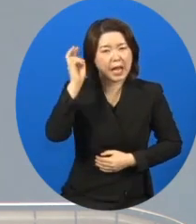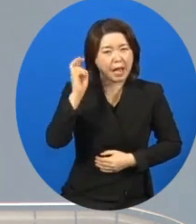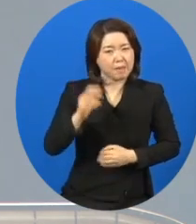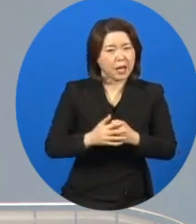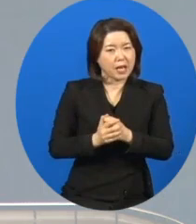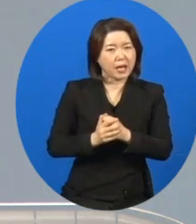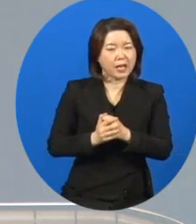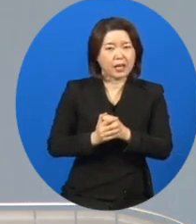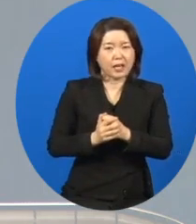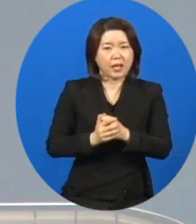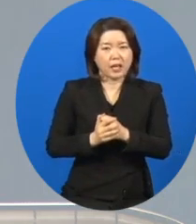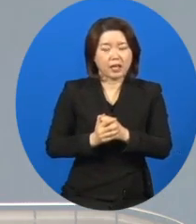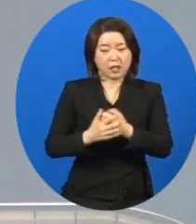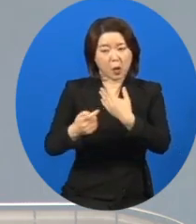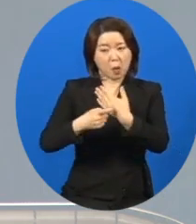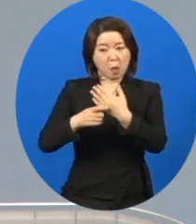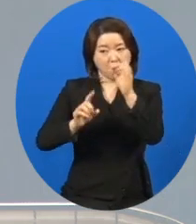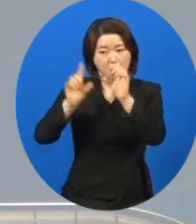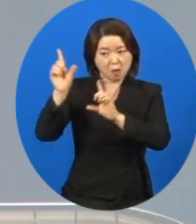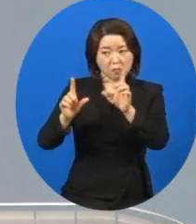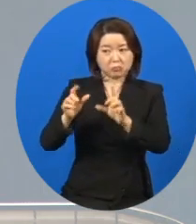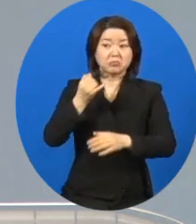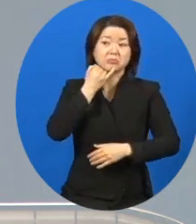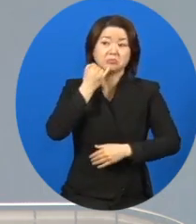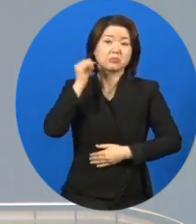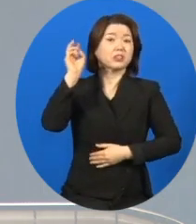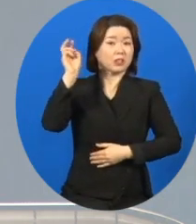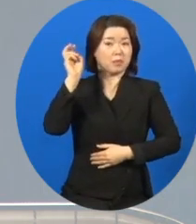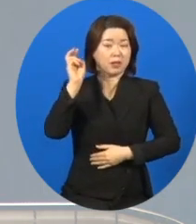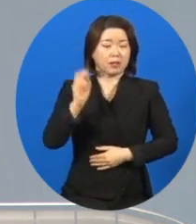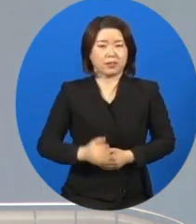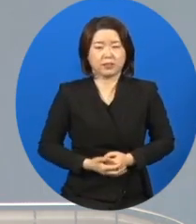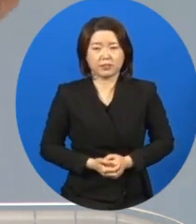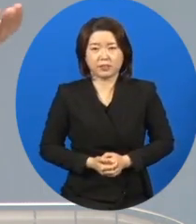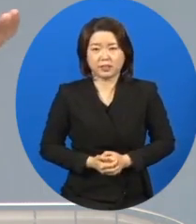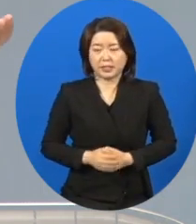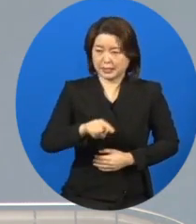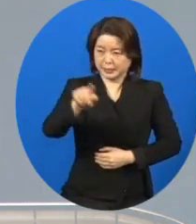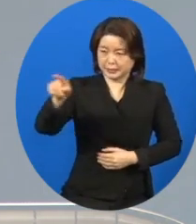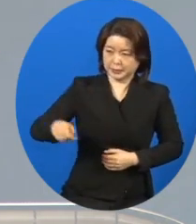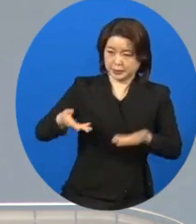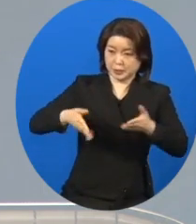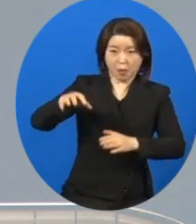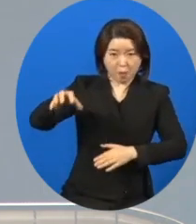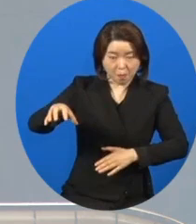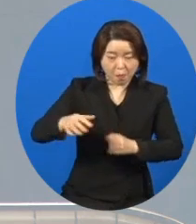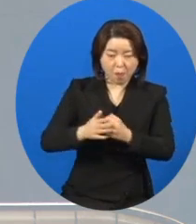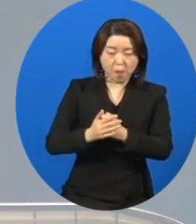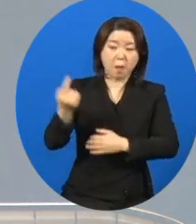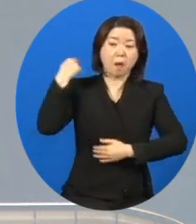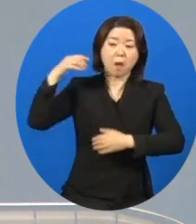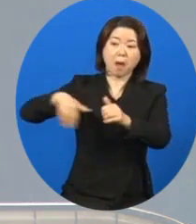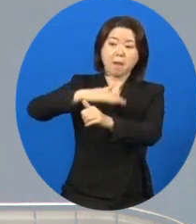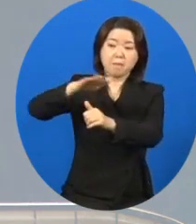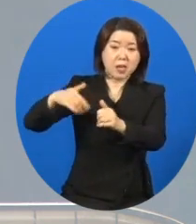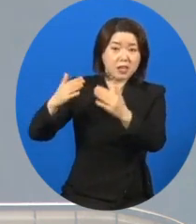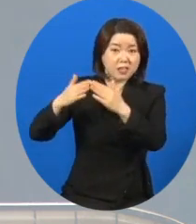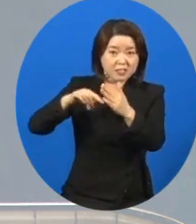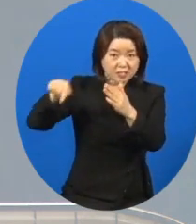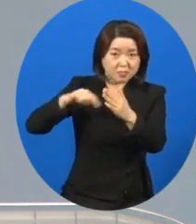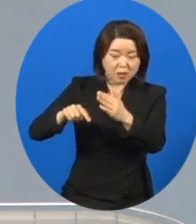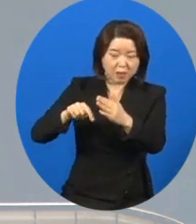상당히 외모가 괜찮았던 모양입니다. 그들의 출신이나 배경도